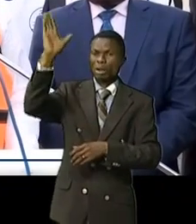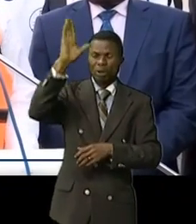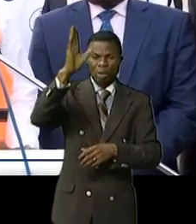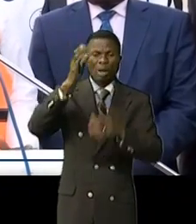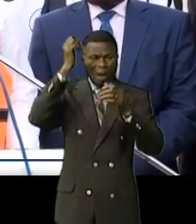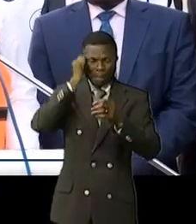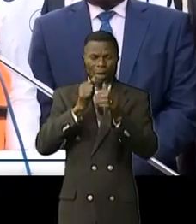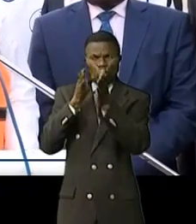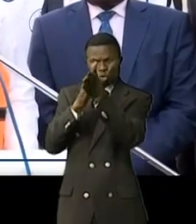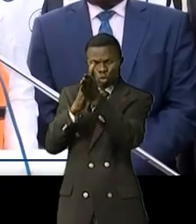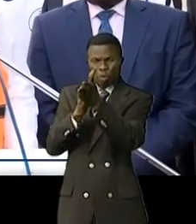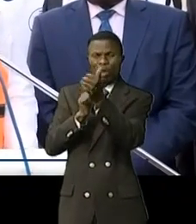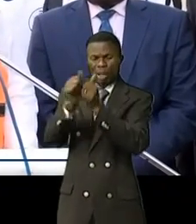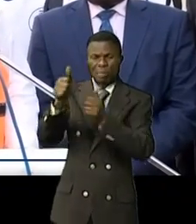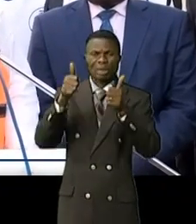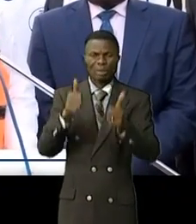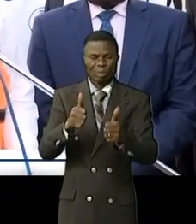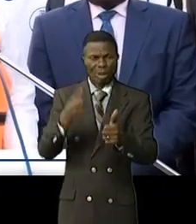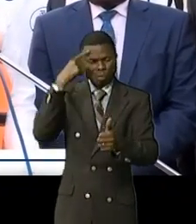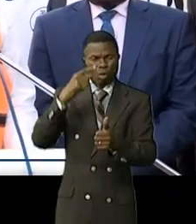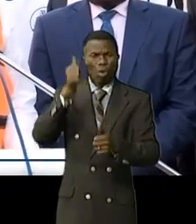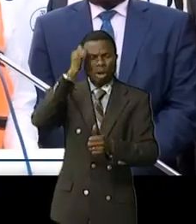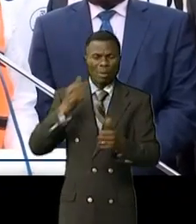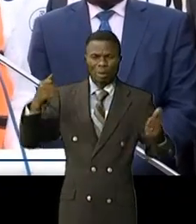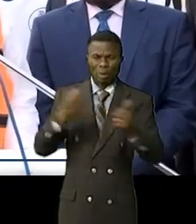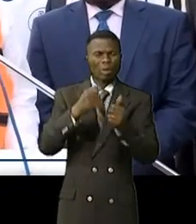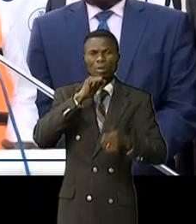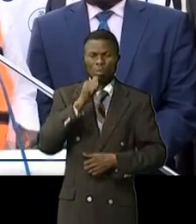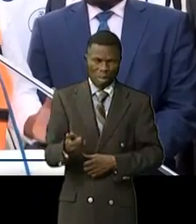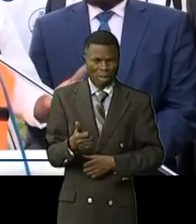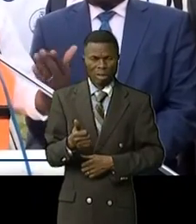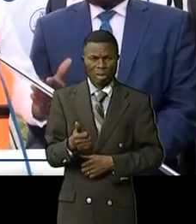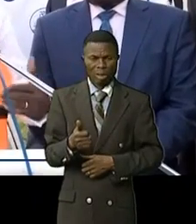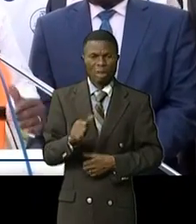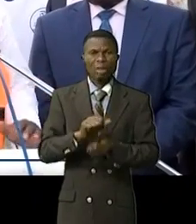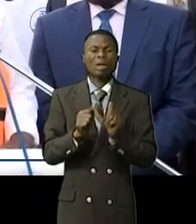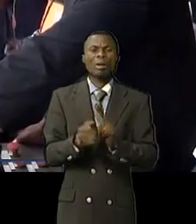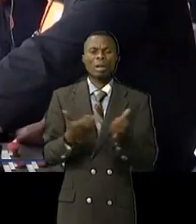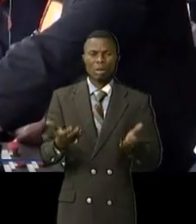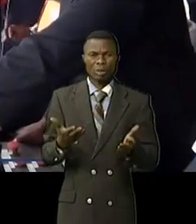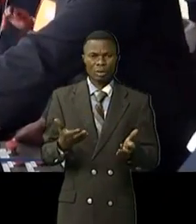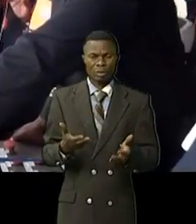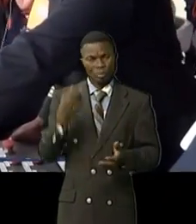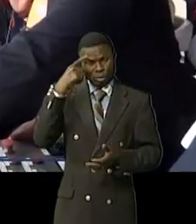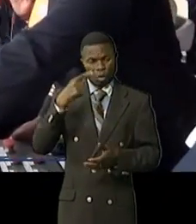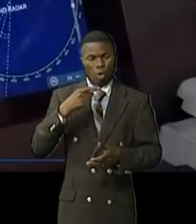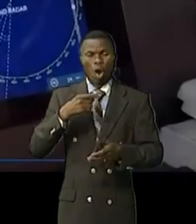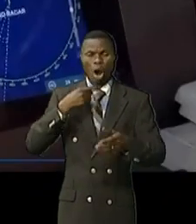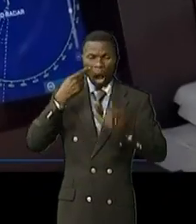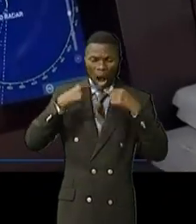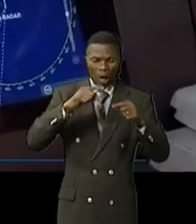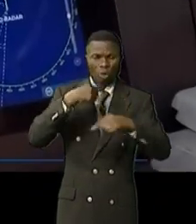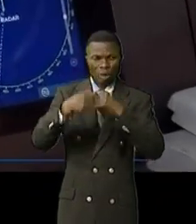pourront aussi permettre à ce que ce secteur ne soit plus un secteur d'arrière-plan. Pour donner le go, le ministre